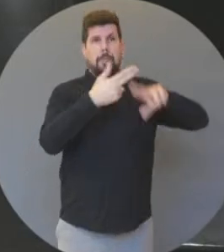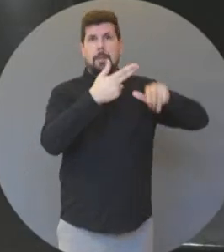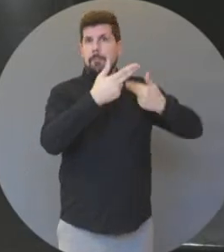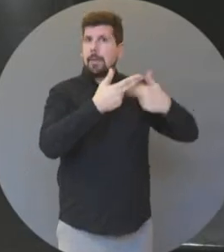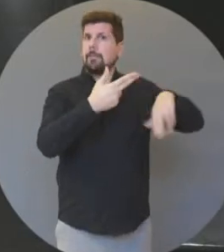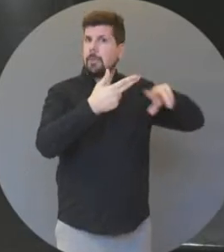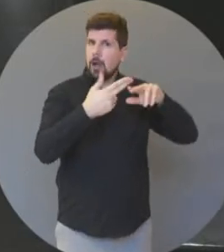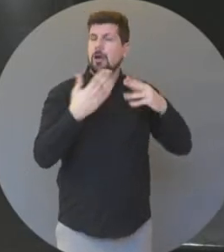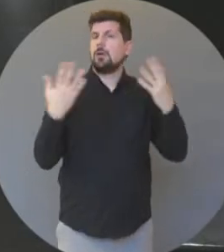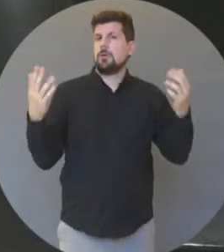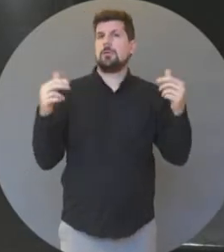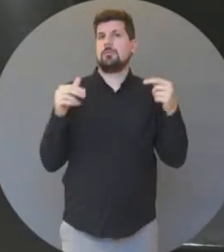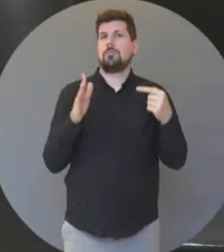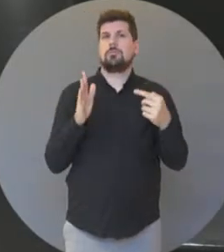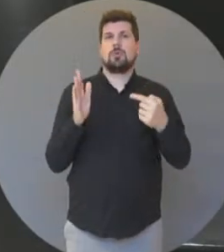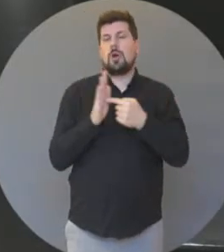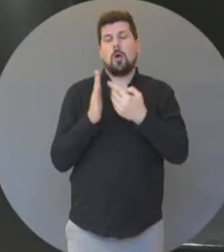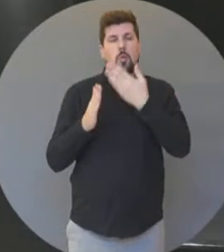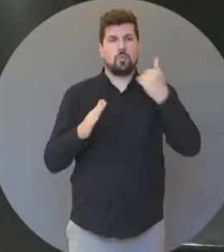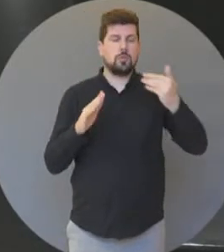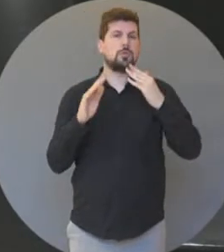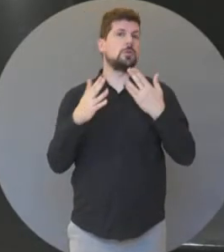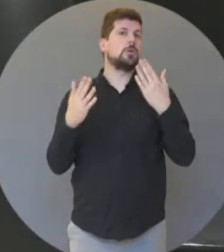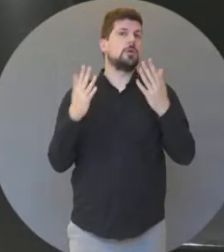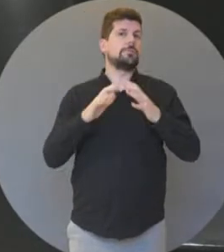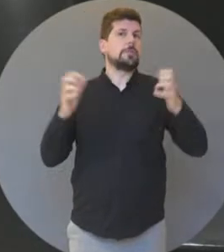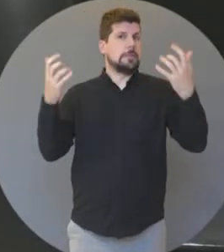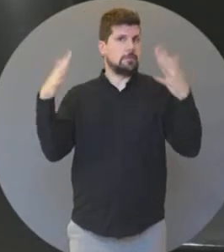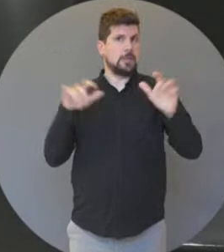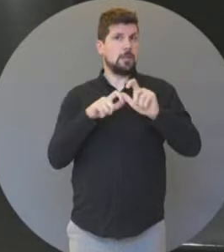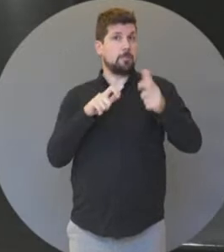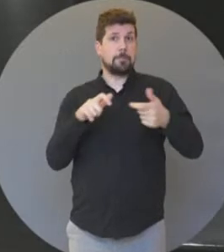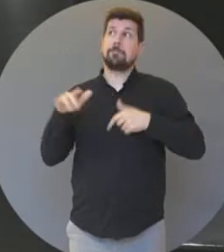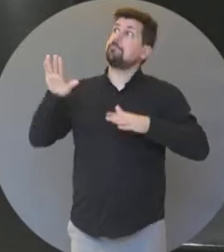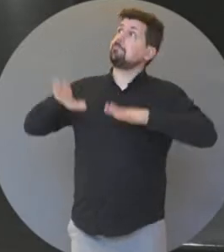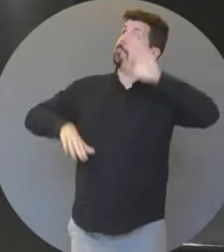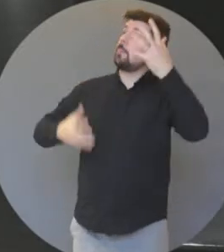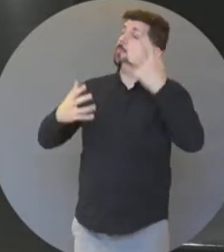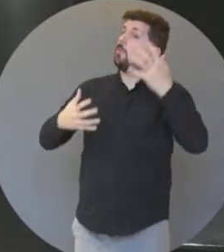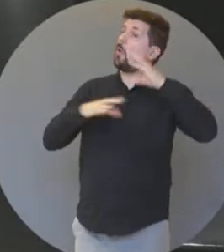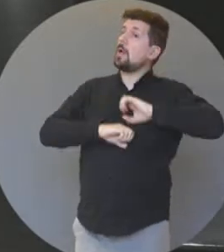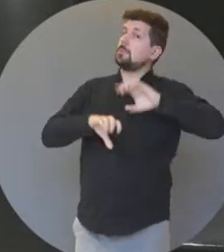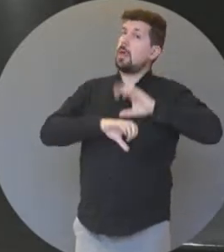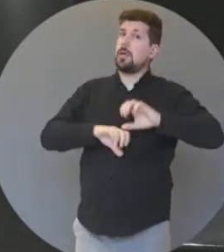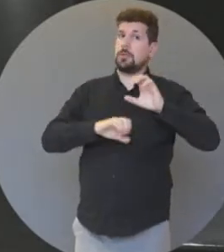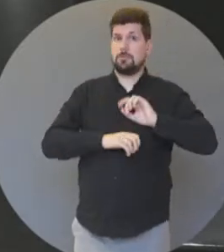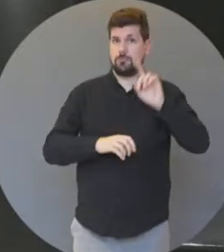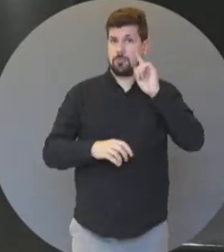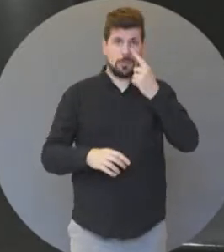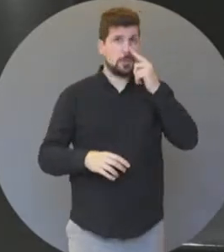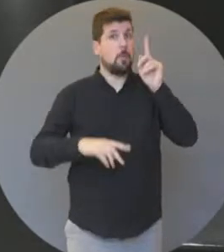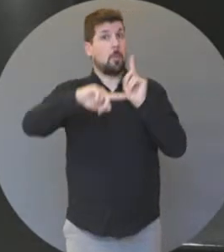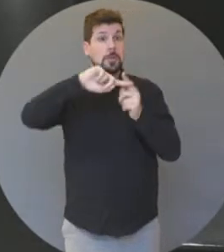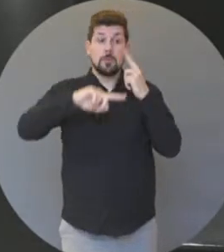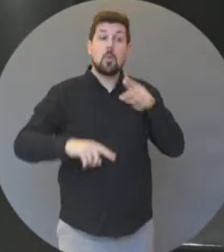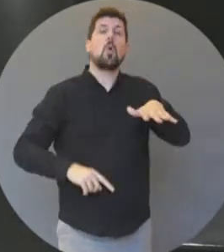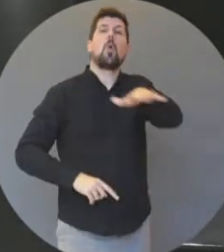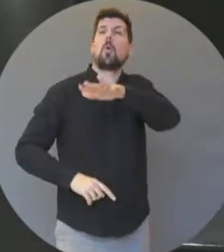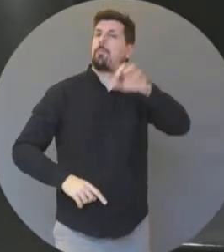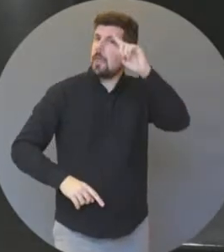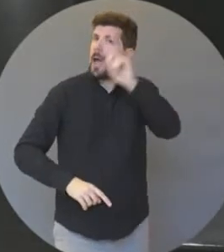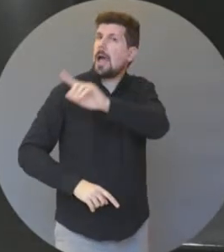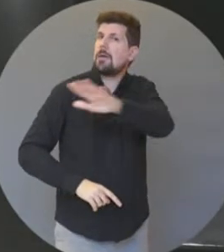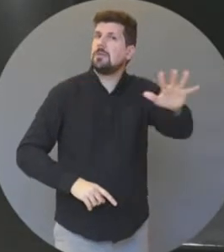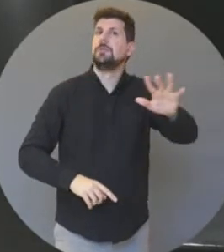l'on fait plutôt en fin de séance nous dire on est on souhaite être expérimentateur puisque du coup ça va plutôt plutôt dans le bon sens pour eux puisque